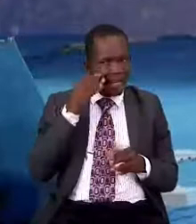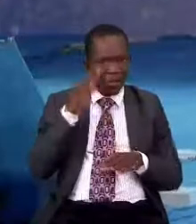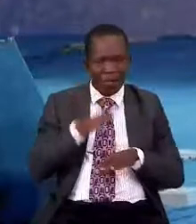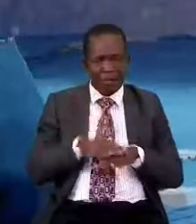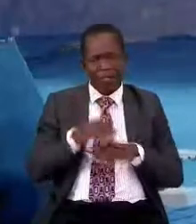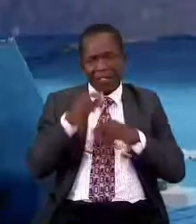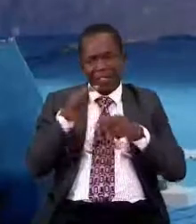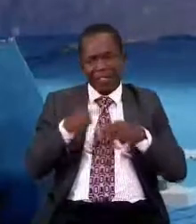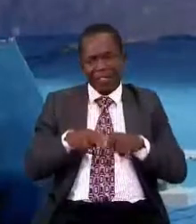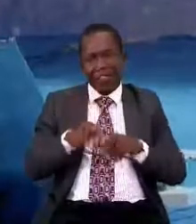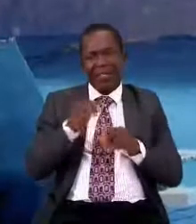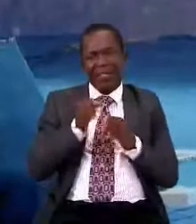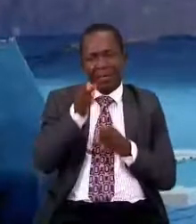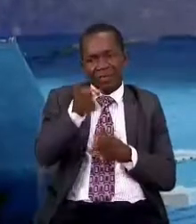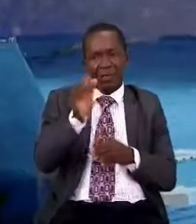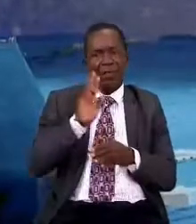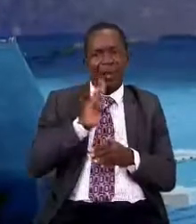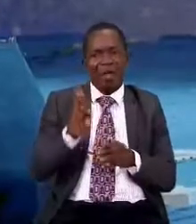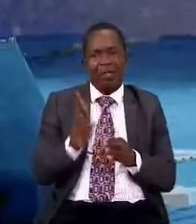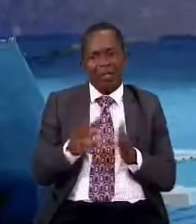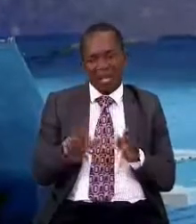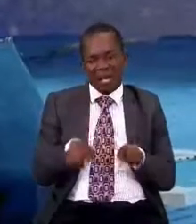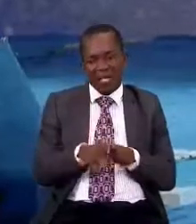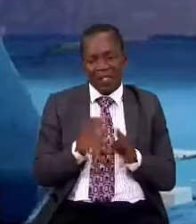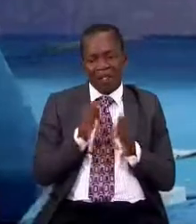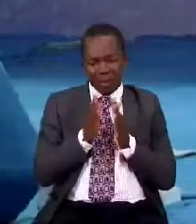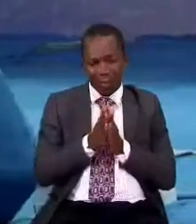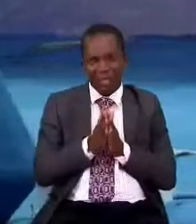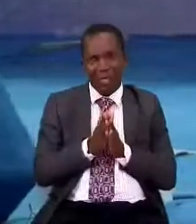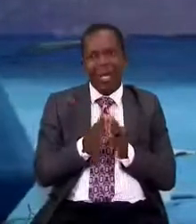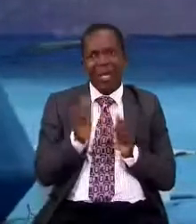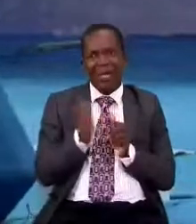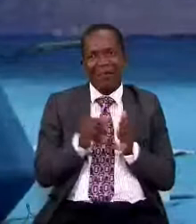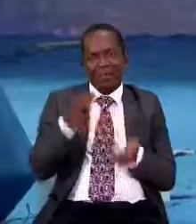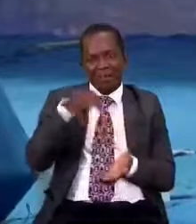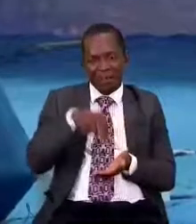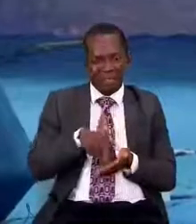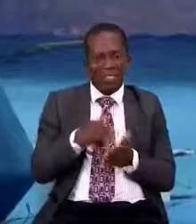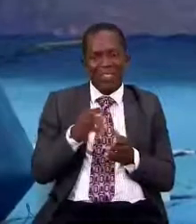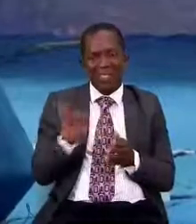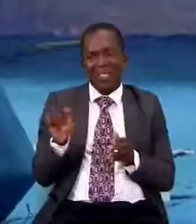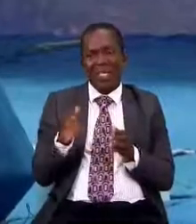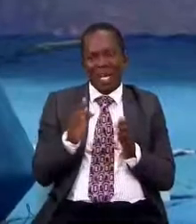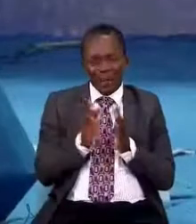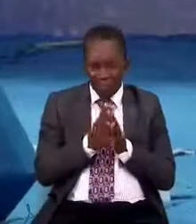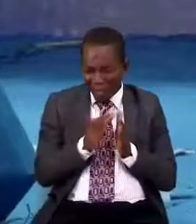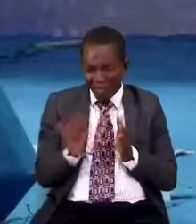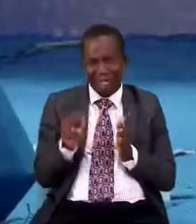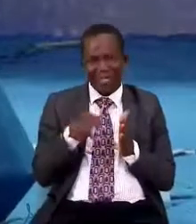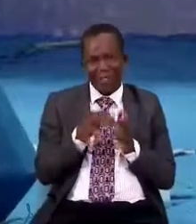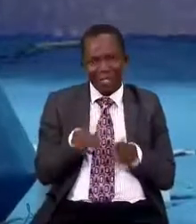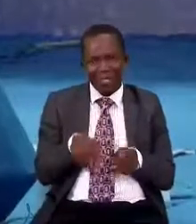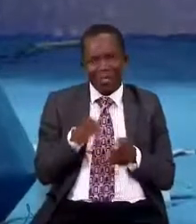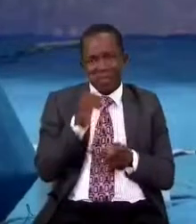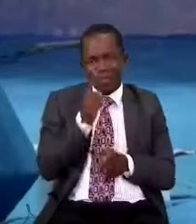elle a mis la tête sur le banc devant elle. Mais je me dis, je me demande pourquoi elle est comme ça. Et puis, ce que j'ai fait,